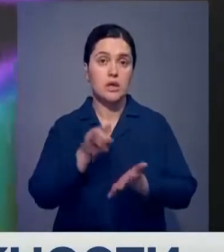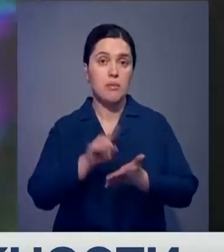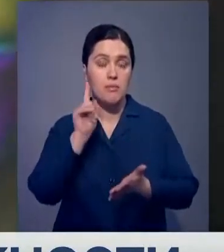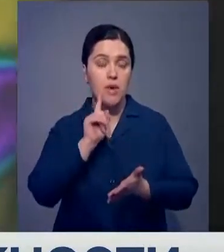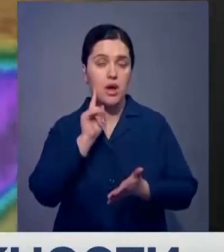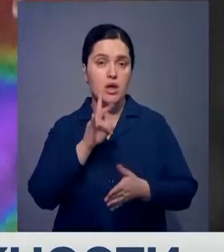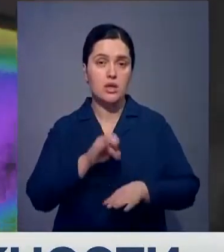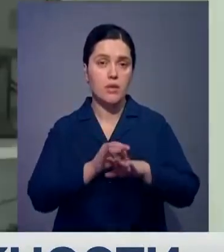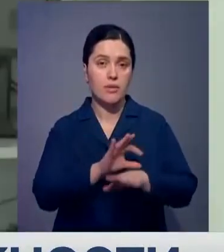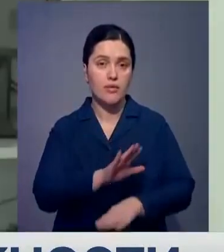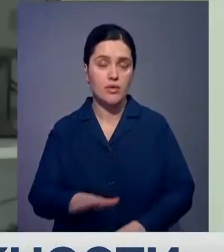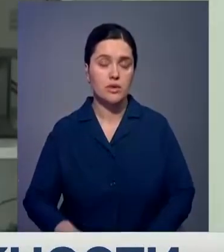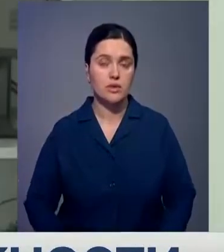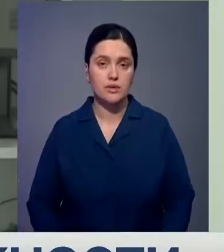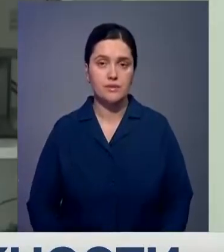не проводится